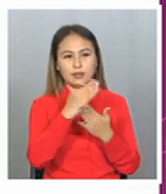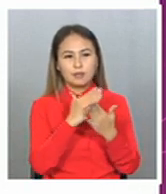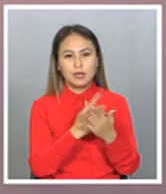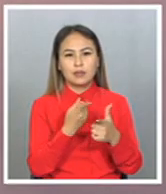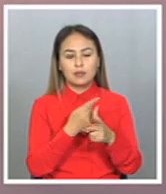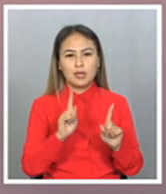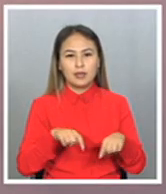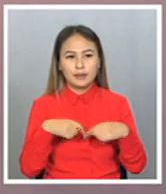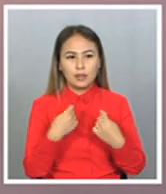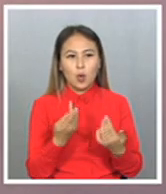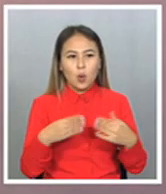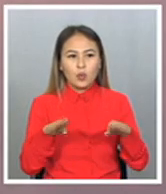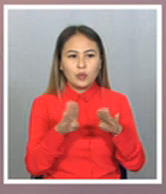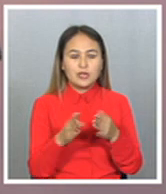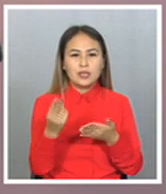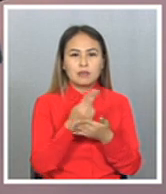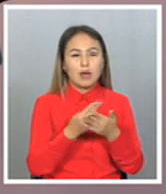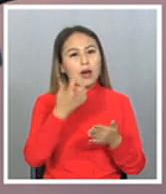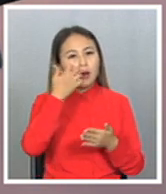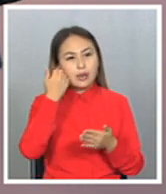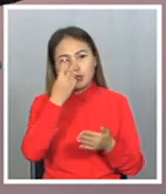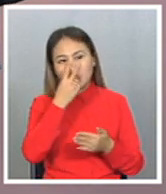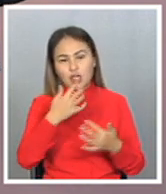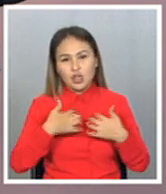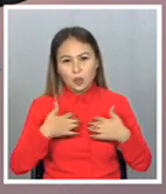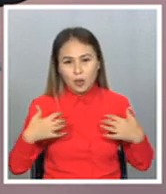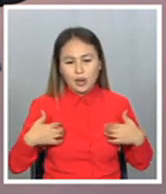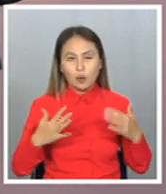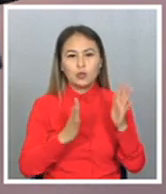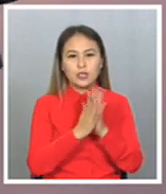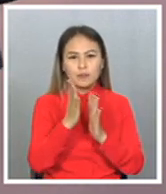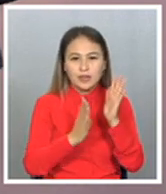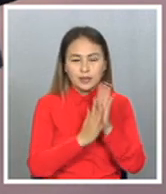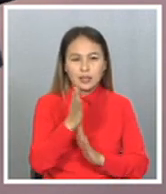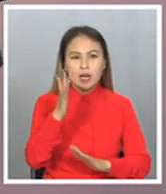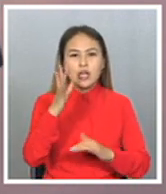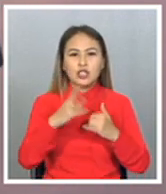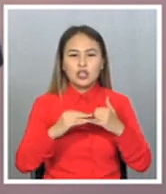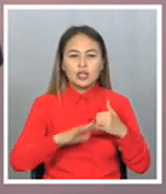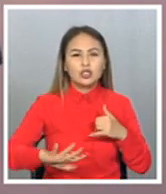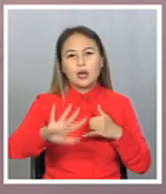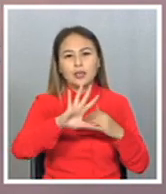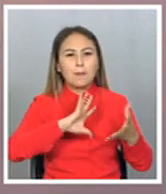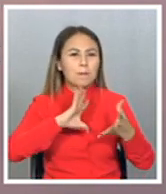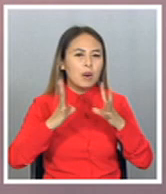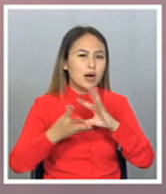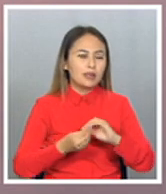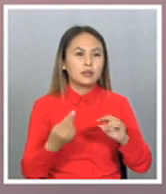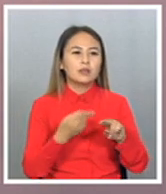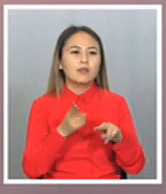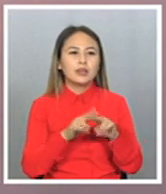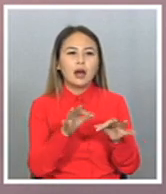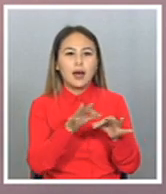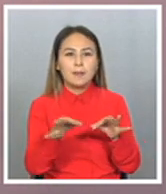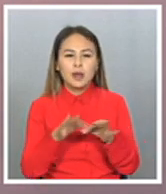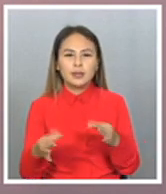берілген. Осы сызбаға қарай жануарлар мен өсімдіктер жер шарының барлық аймақтарында